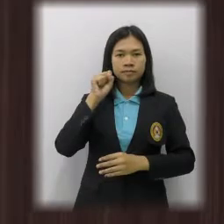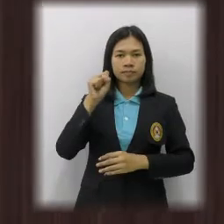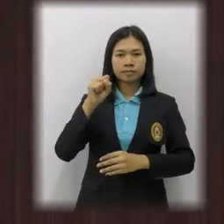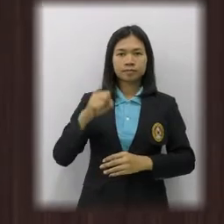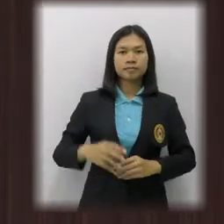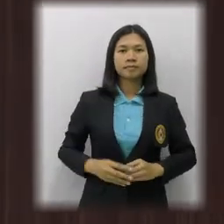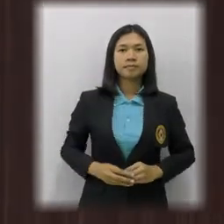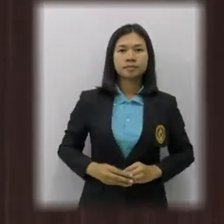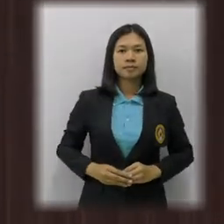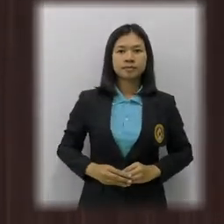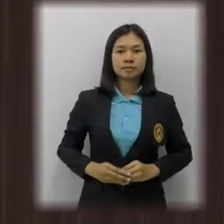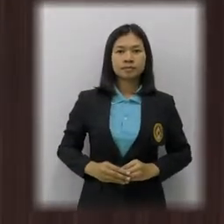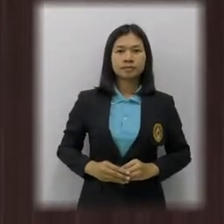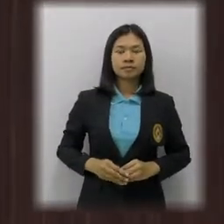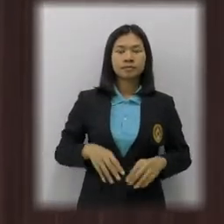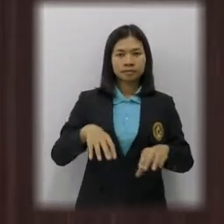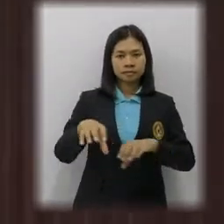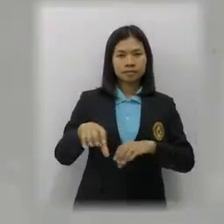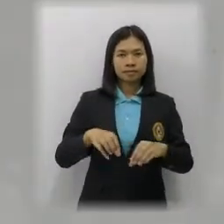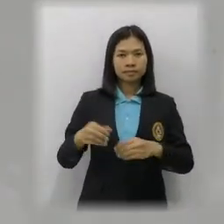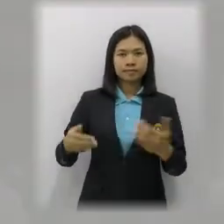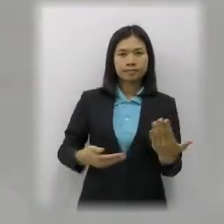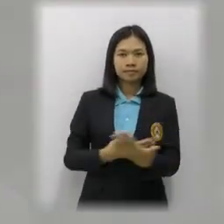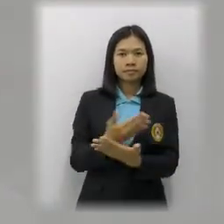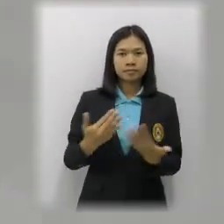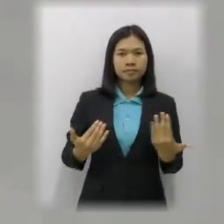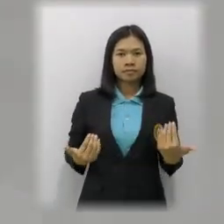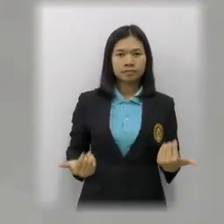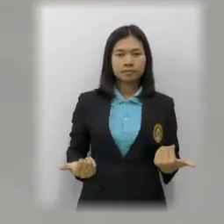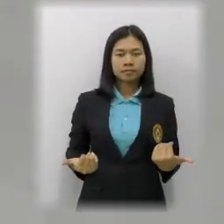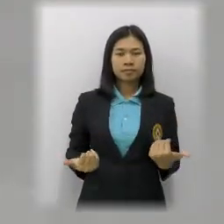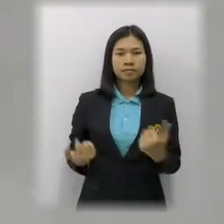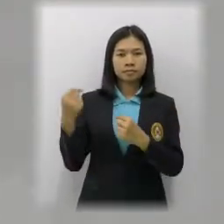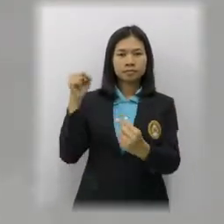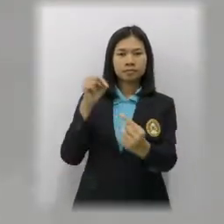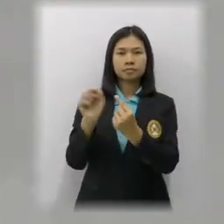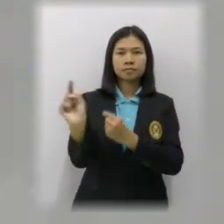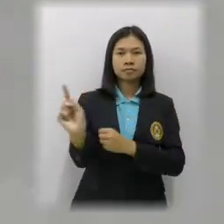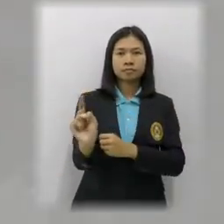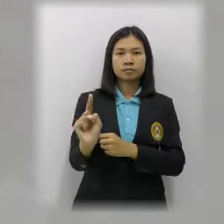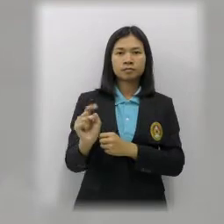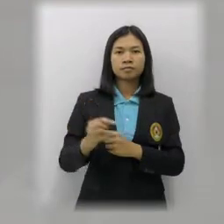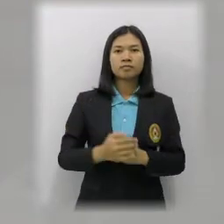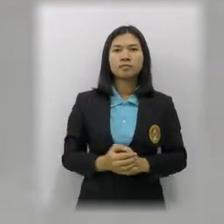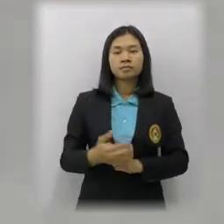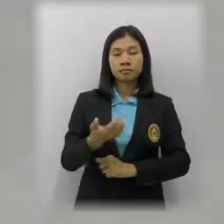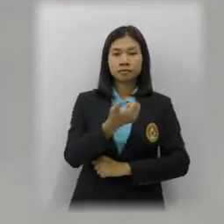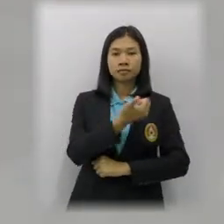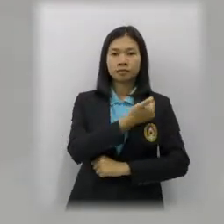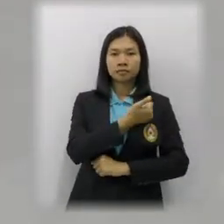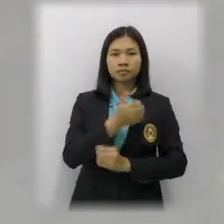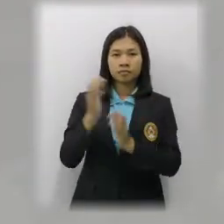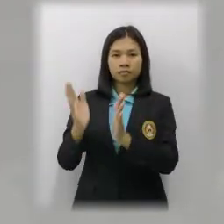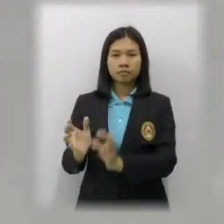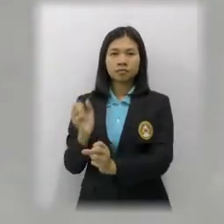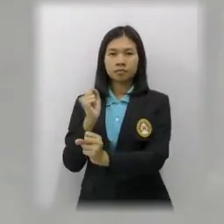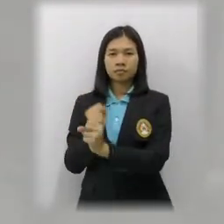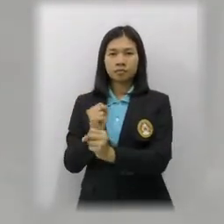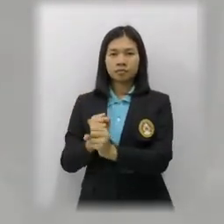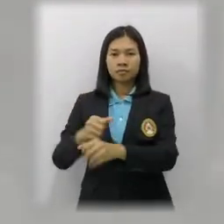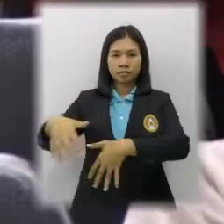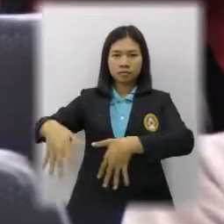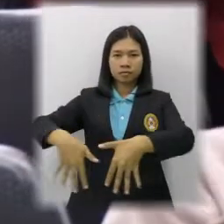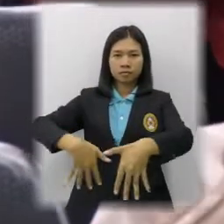ทยาลัยราชภัฏสกลนครซึ่งการจัดเวทีเสวนาในครั้งนี้มีวัตถุประสงค์เพื่อให้นักศึกษาบุค